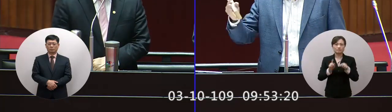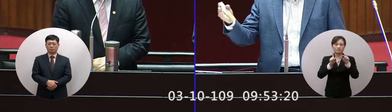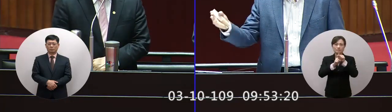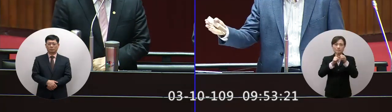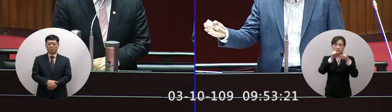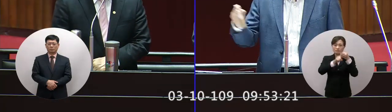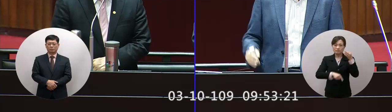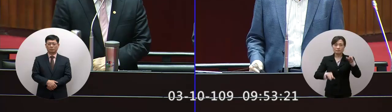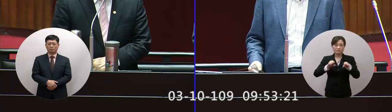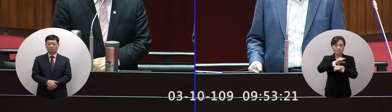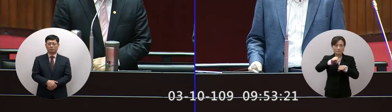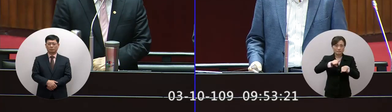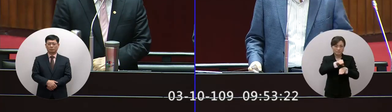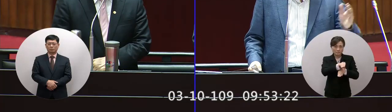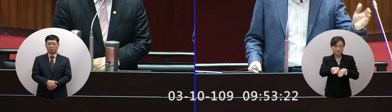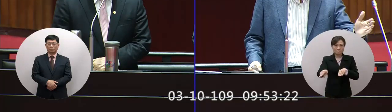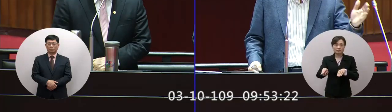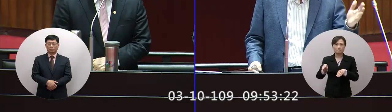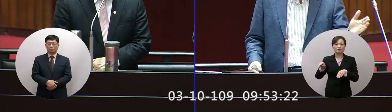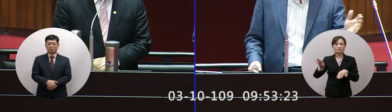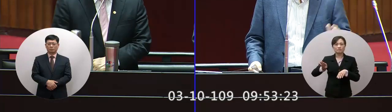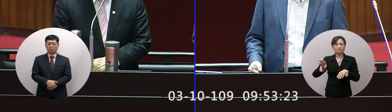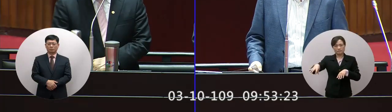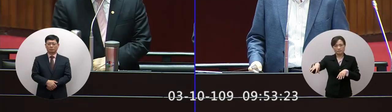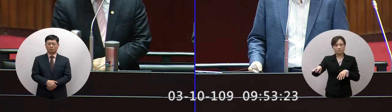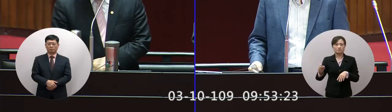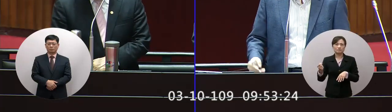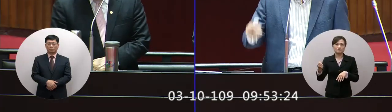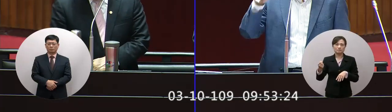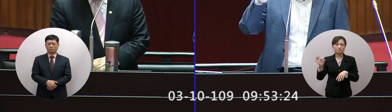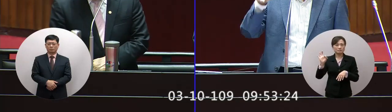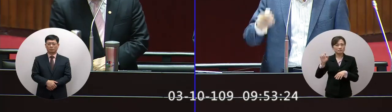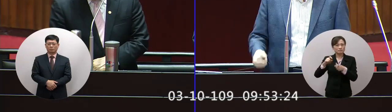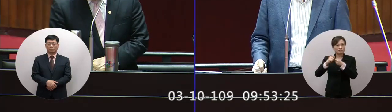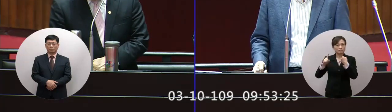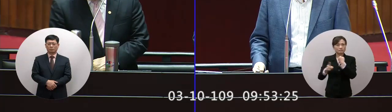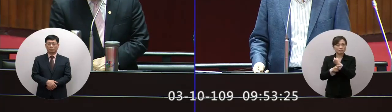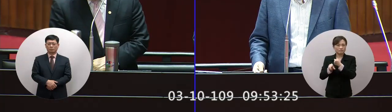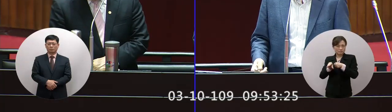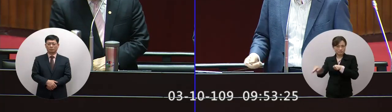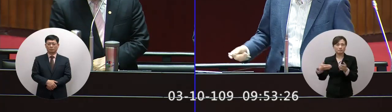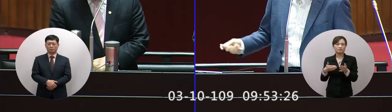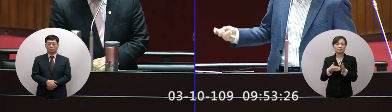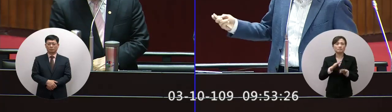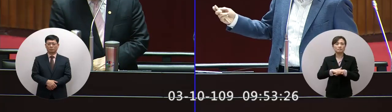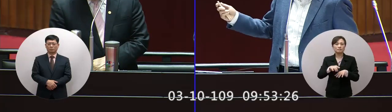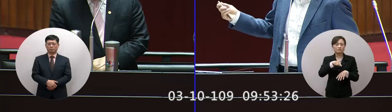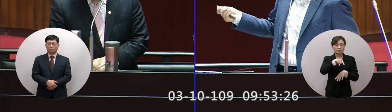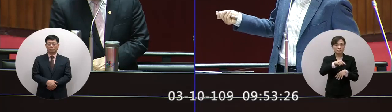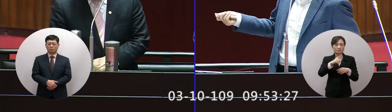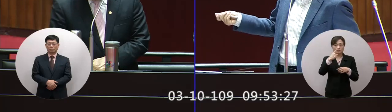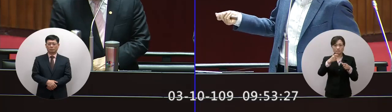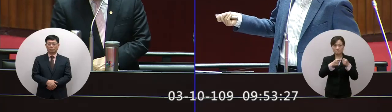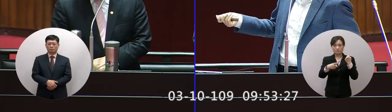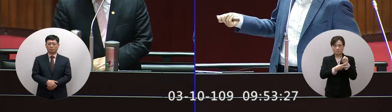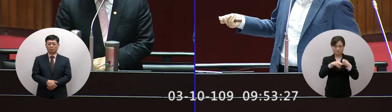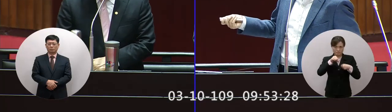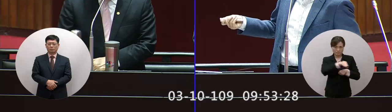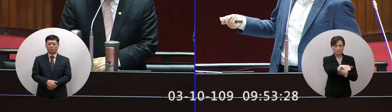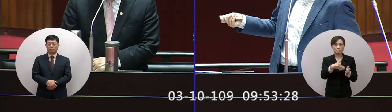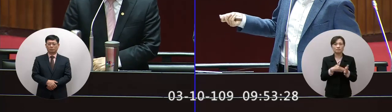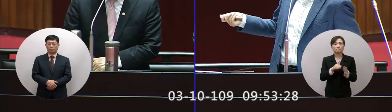右，一个是500公尺到达，一个是1公里就到达，两个从化区有100公顷。那最后一